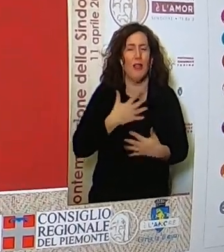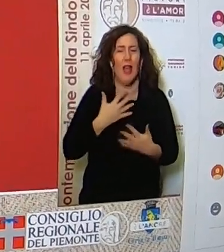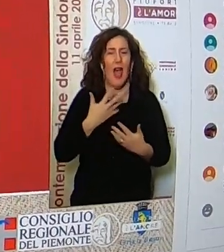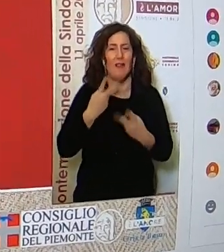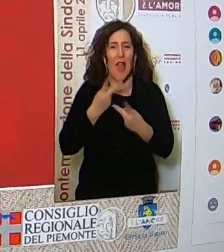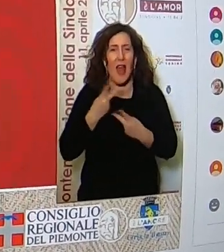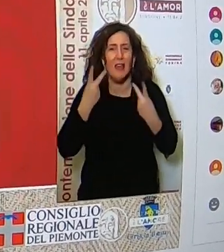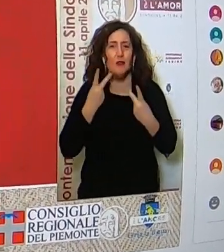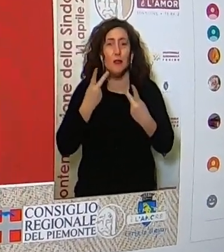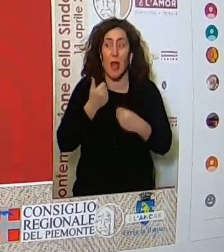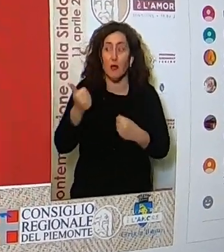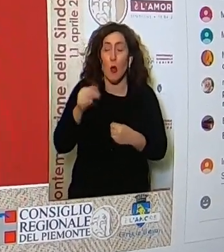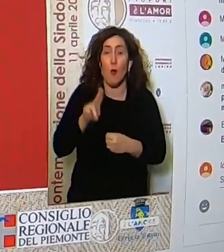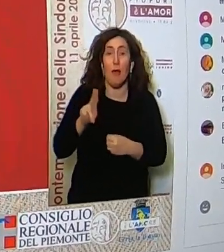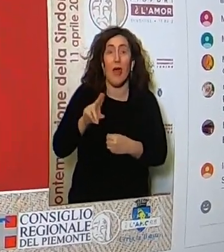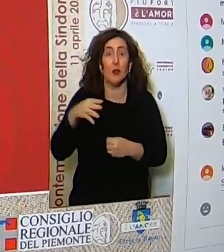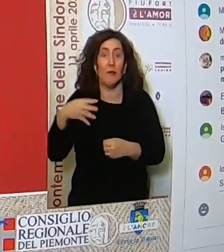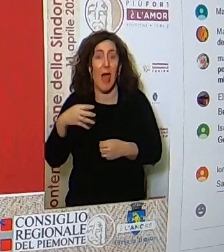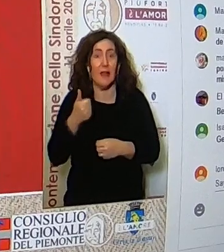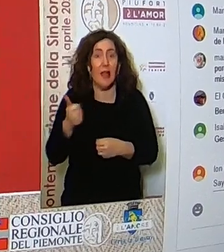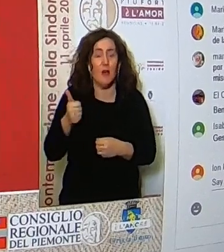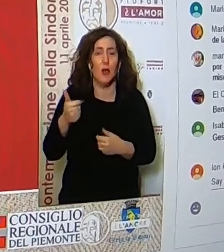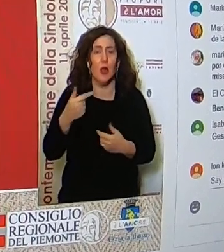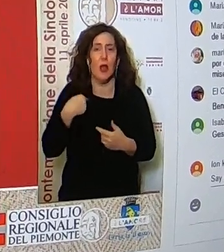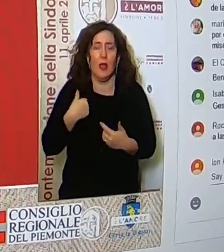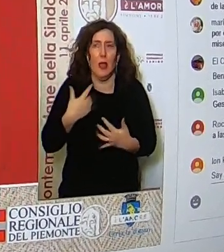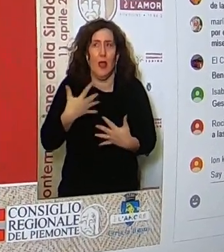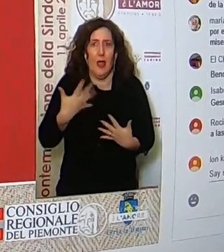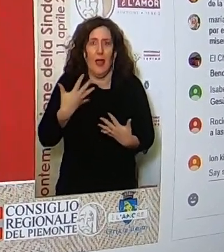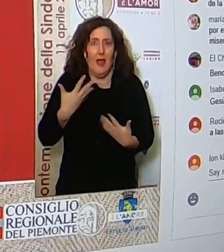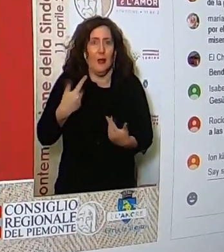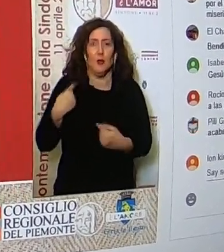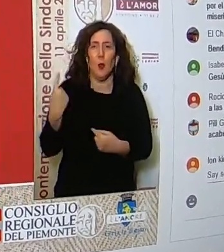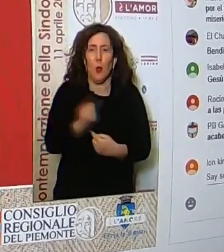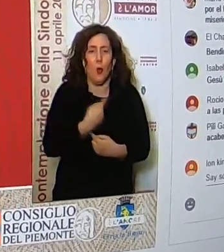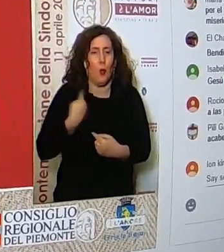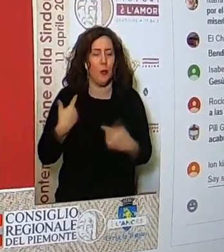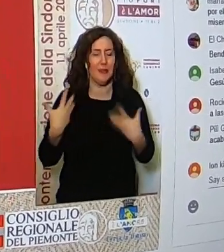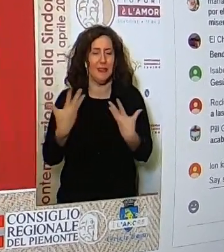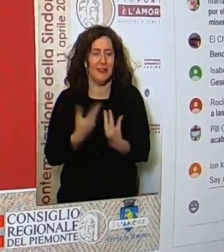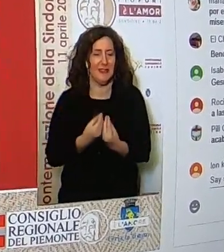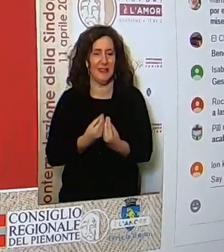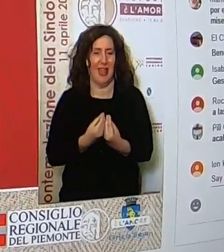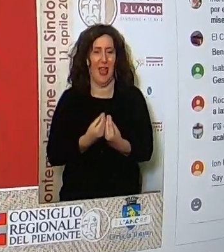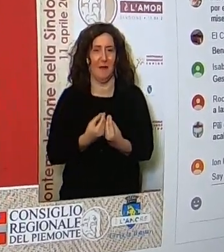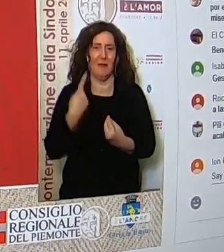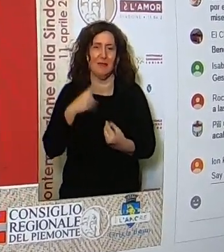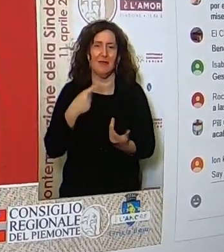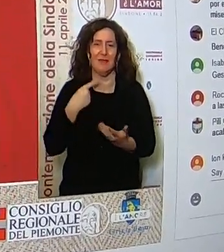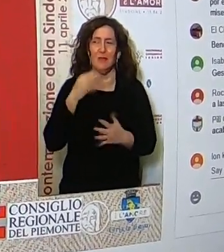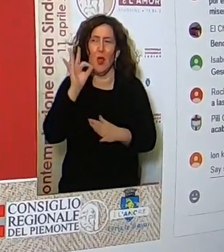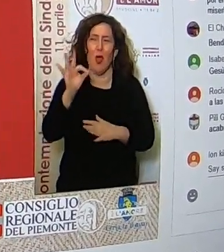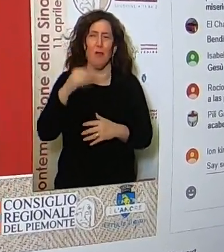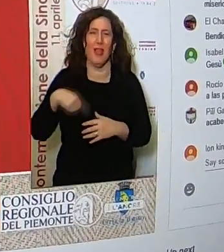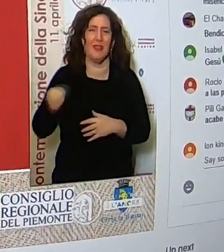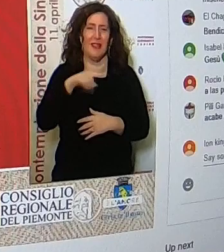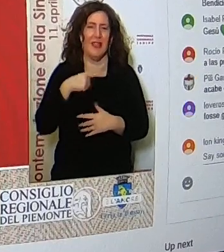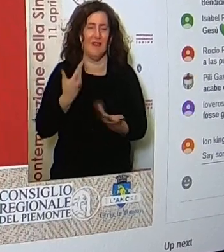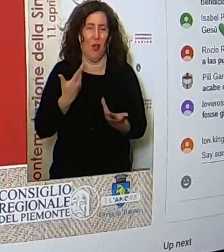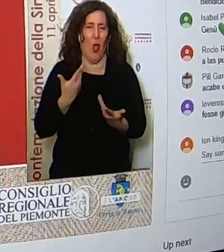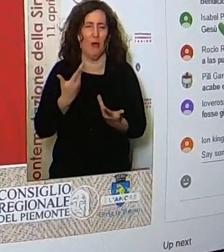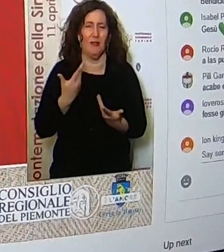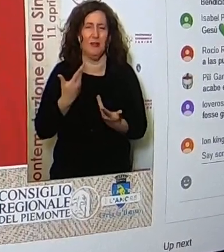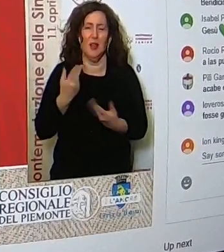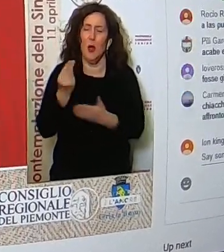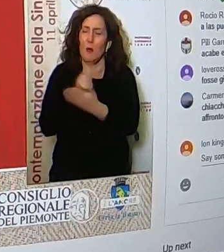anche tutti noi come gruppo assistenziale abbiamo provato. Questa è la nostra mission, accompagnare le persone nel loro